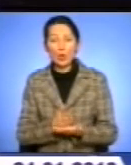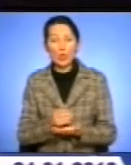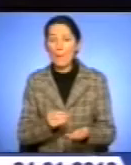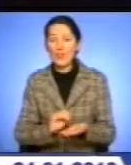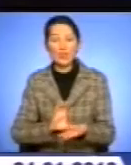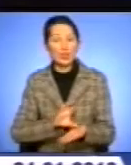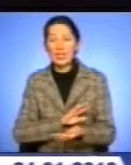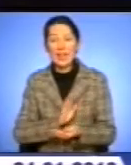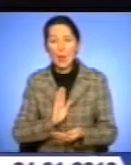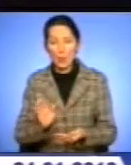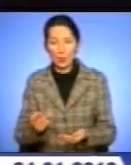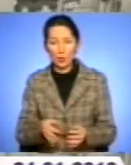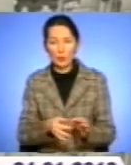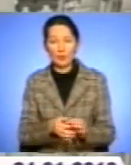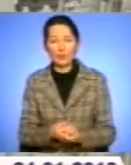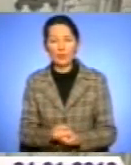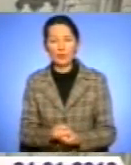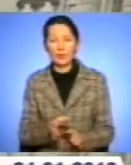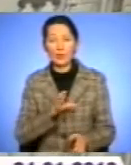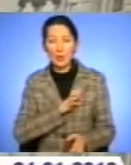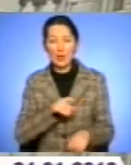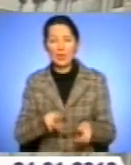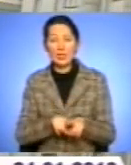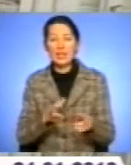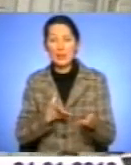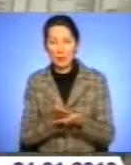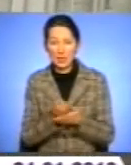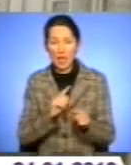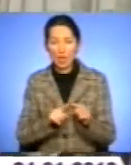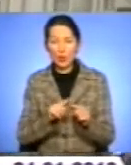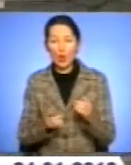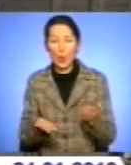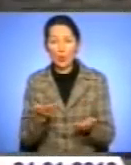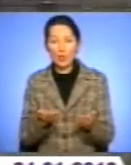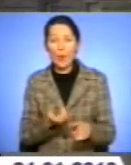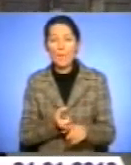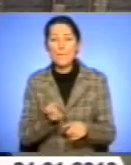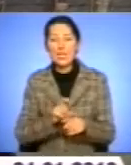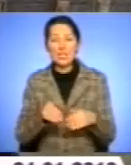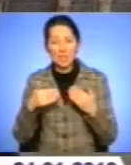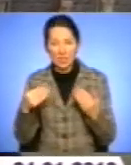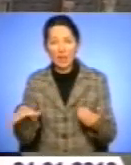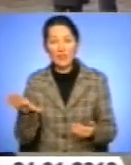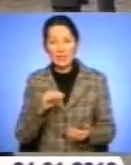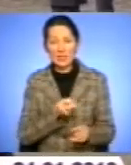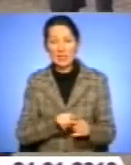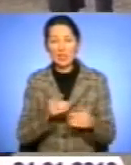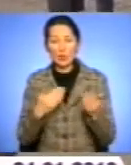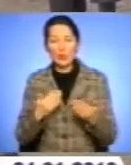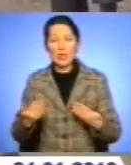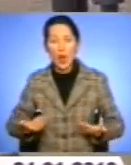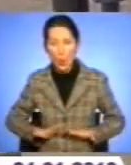пропонує частину вантажу бюджетних компенсацій різниці в тарифах перенести на заможних. А для малозабезпечених верств населення тарифи